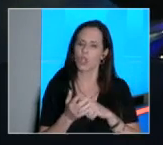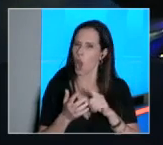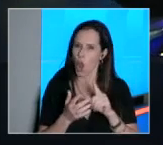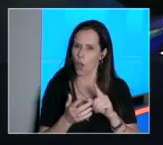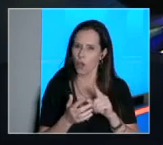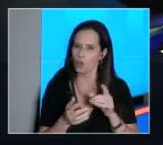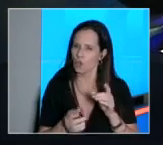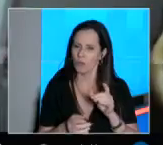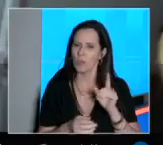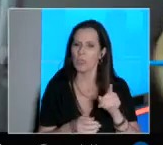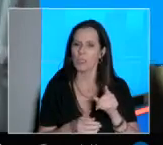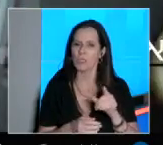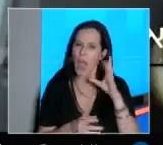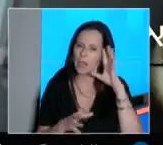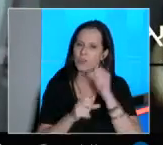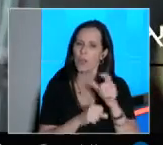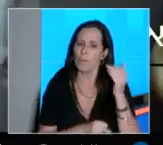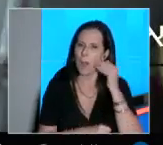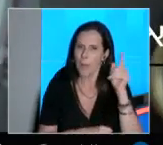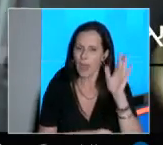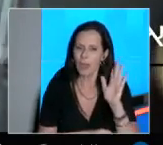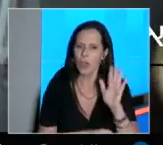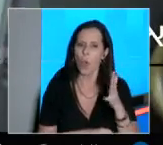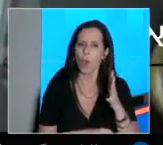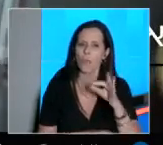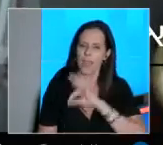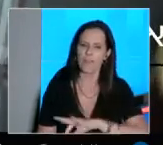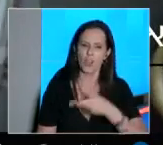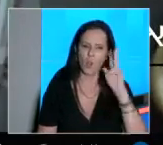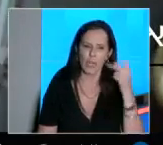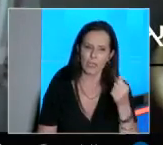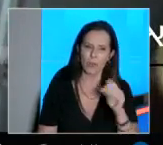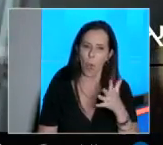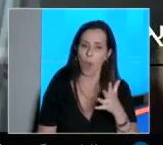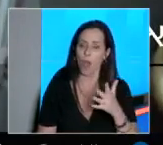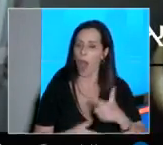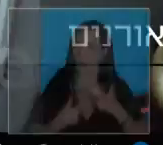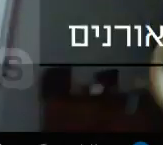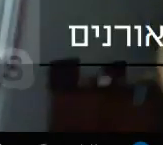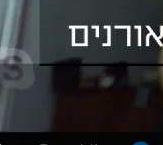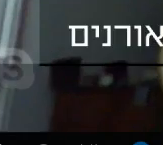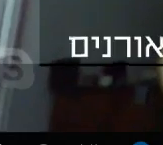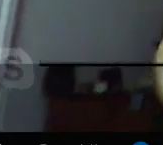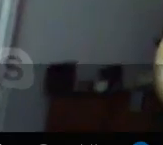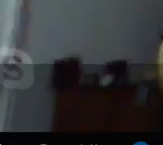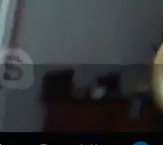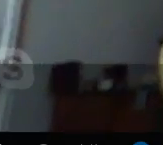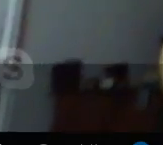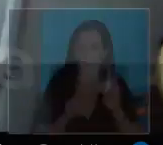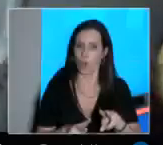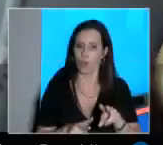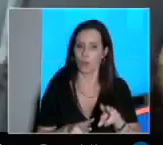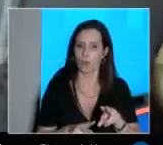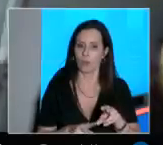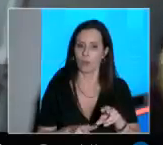דוחף אותם מפה, אלא זה שהתפיסה שלהם ששם אולי הם ירוויחו יותר כסף, אולי רמת החיים שלהם תגדל, אולי הם יוכלו